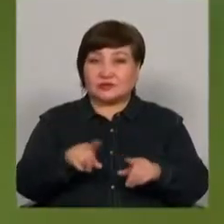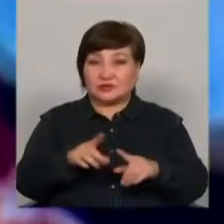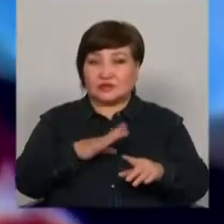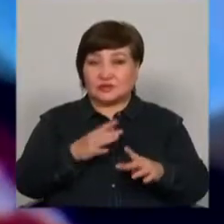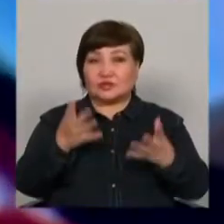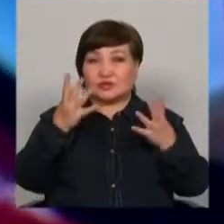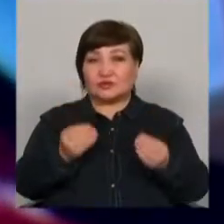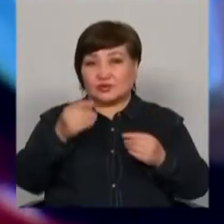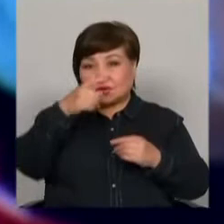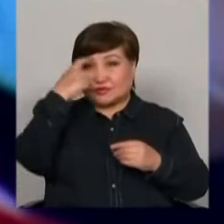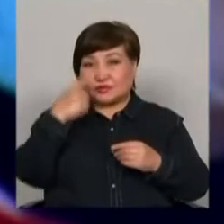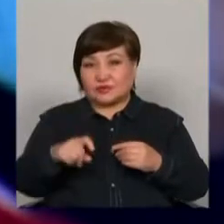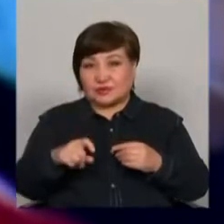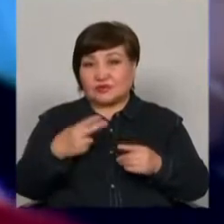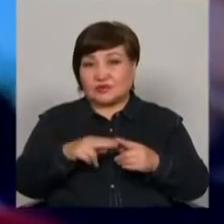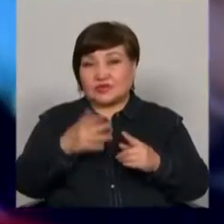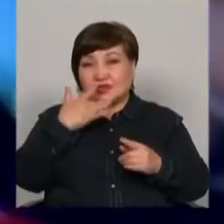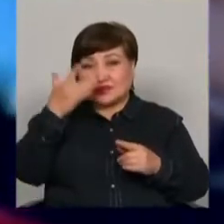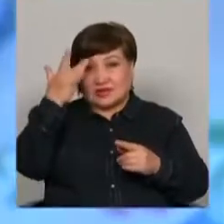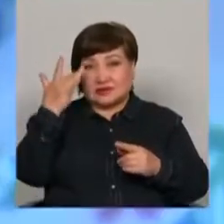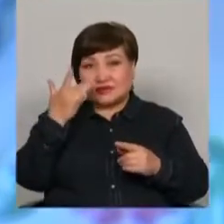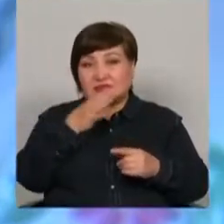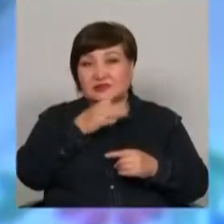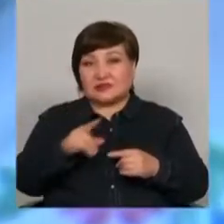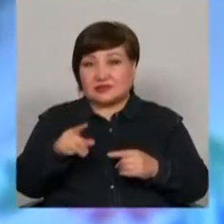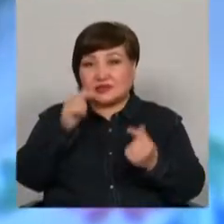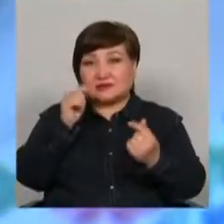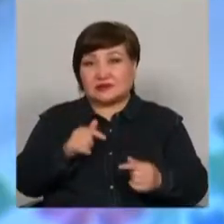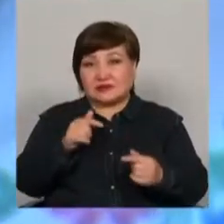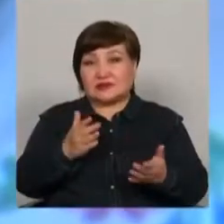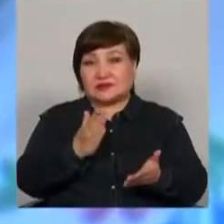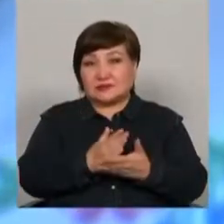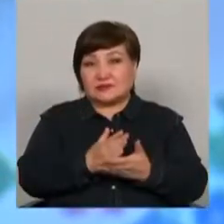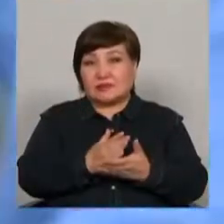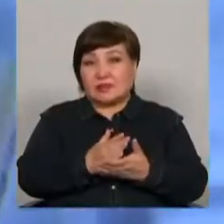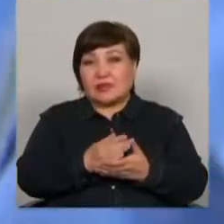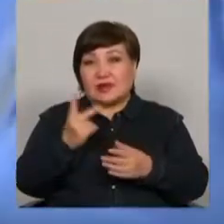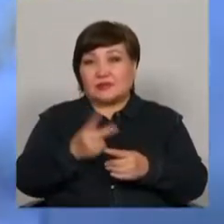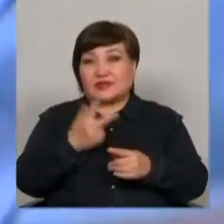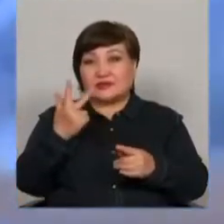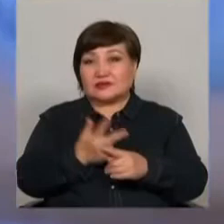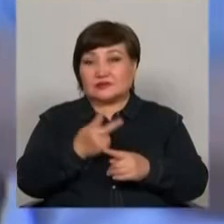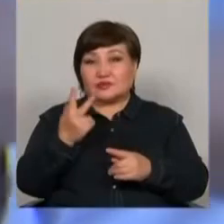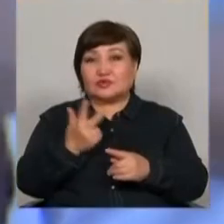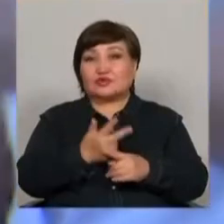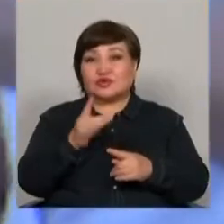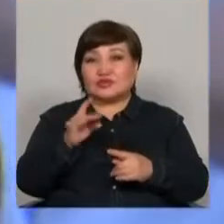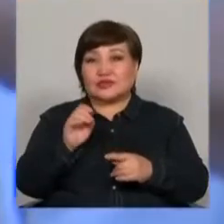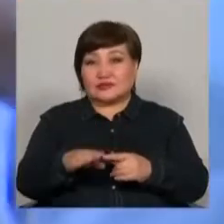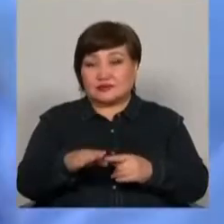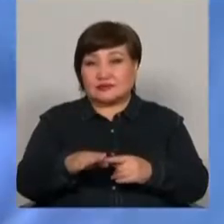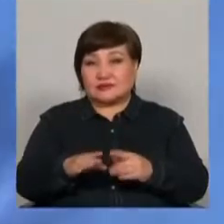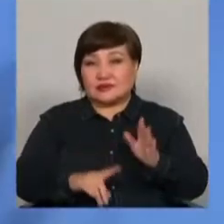соң, мына жаздың кезіне тағы да сәйкес келіп жатыр. Енді былайша айтқанда, бір емес, екі емес, үшінші рет бұл жүйелі түрде келіп жатыр десек те